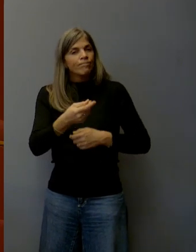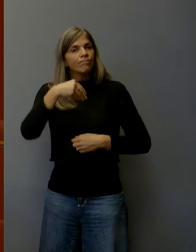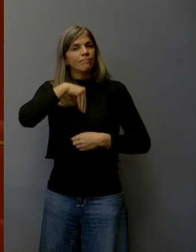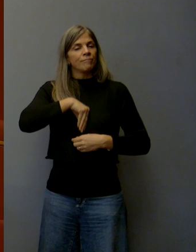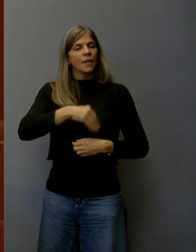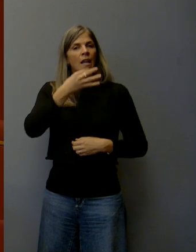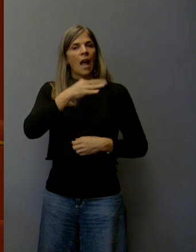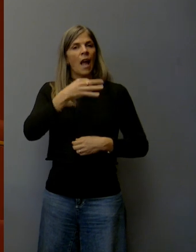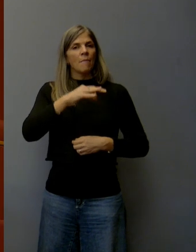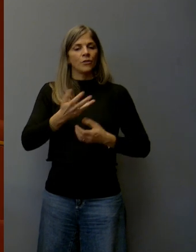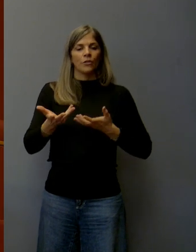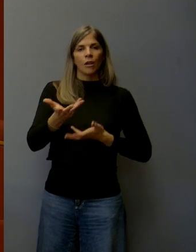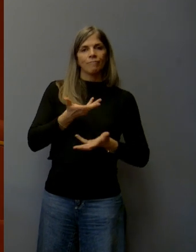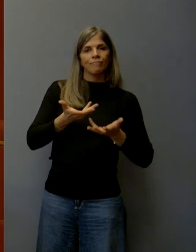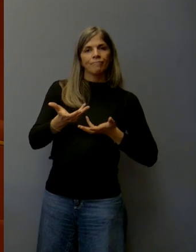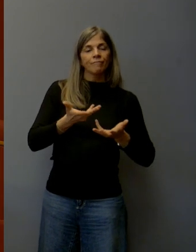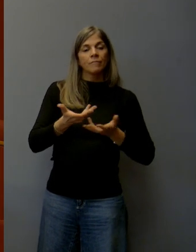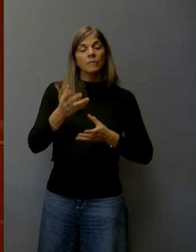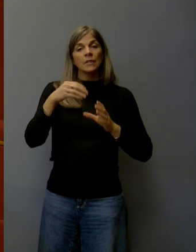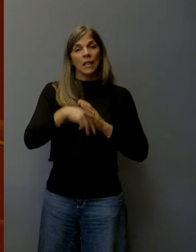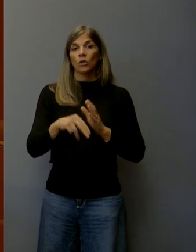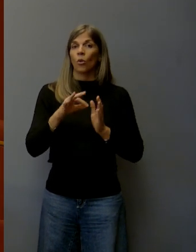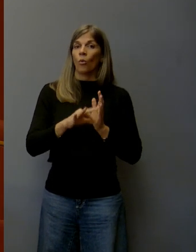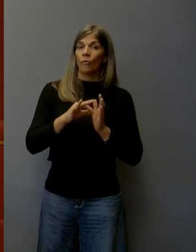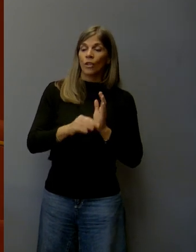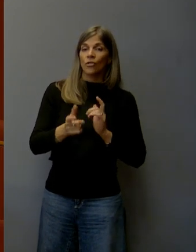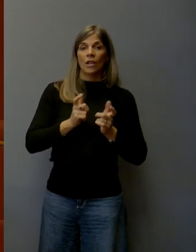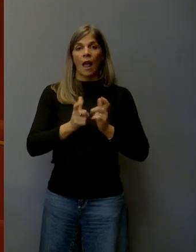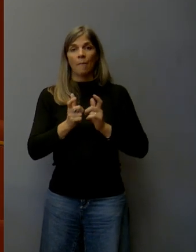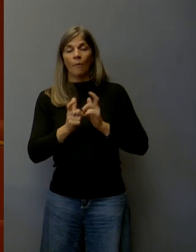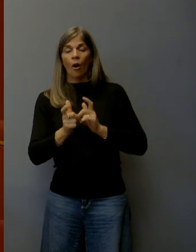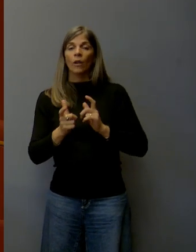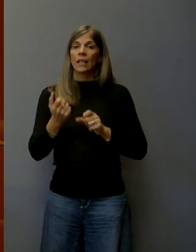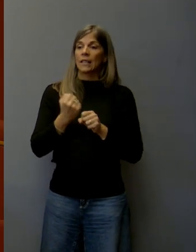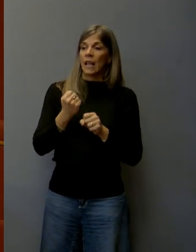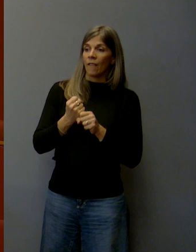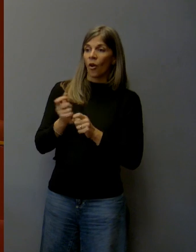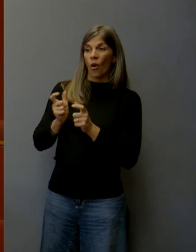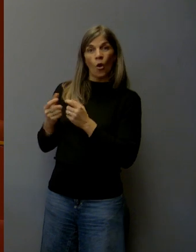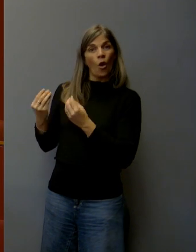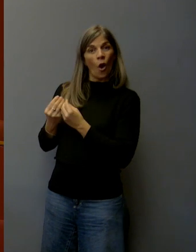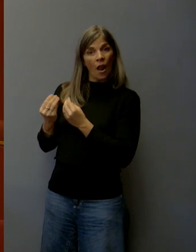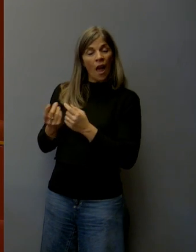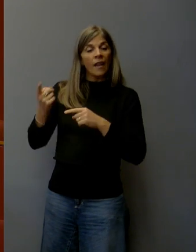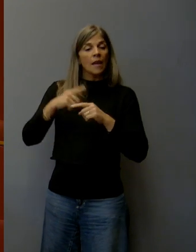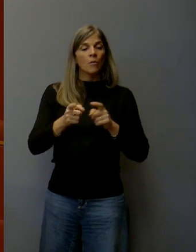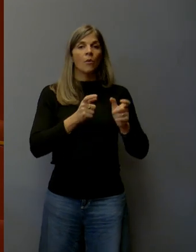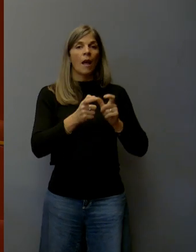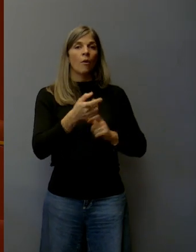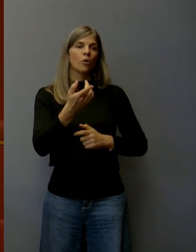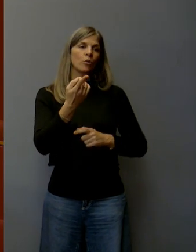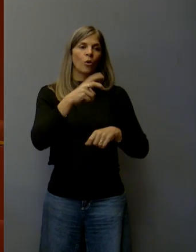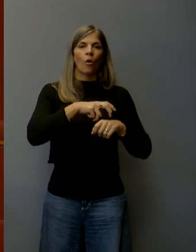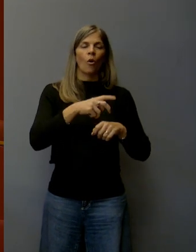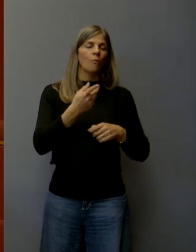all'interno dei rapporti degli uffici quindi dall'interno dei rapporti di lavoro così come con gli utenti In con riferimento